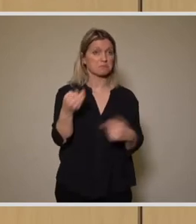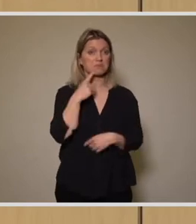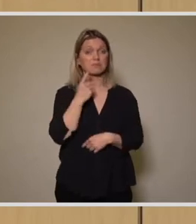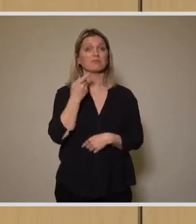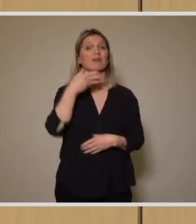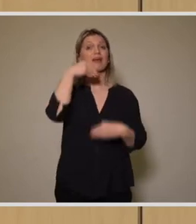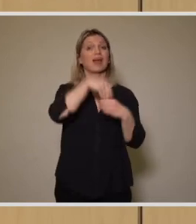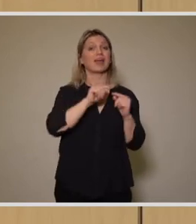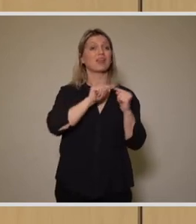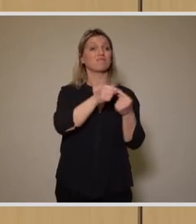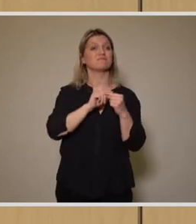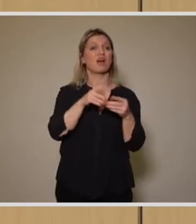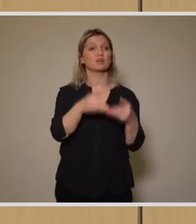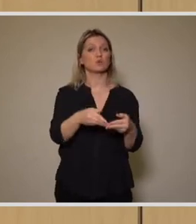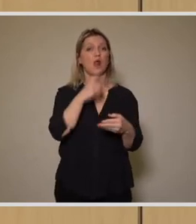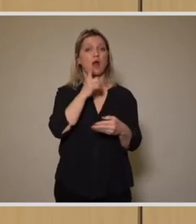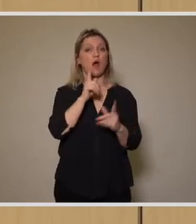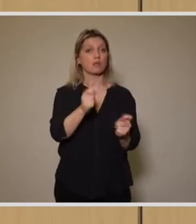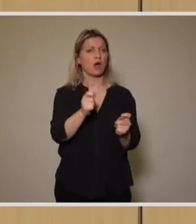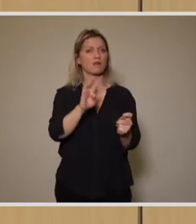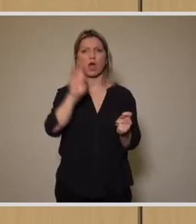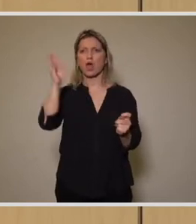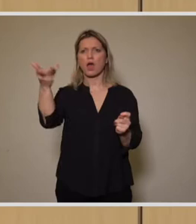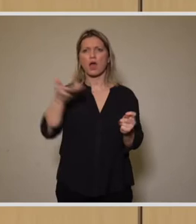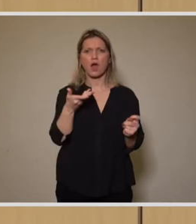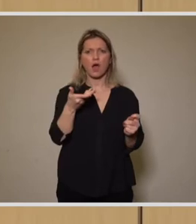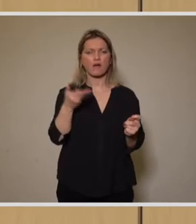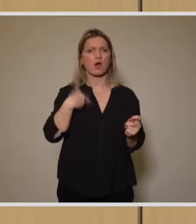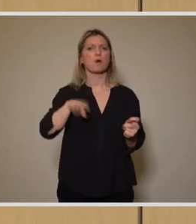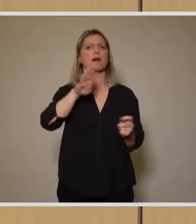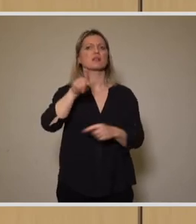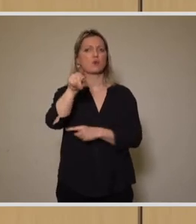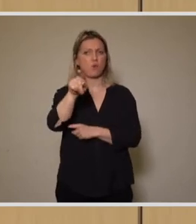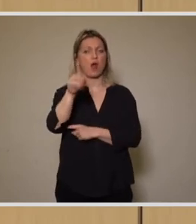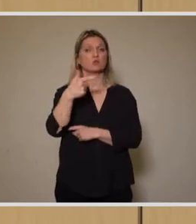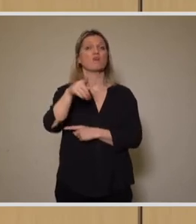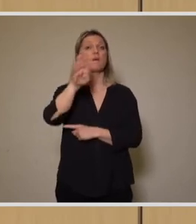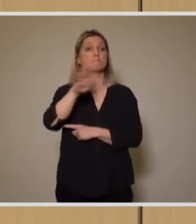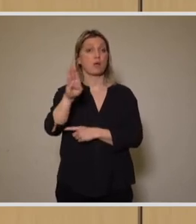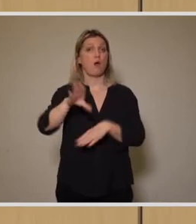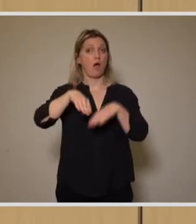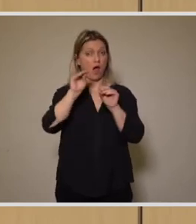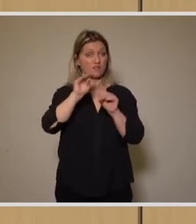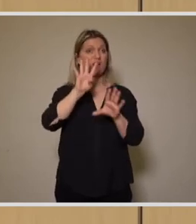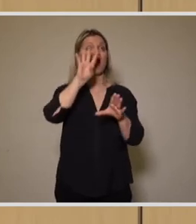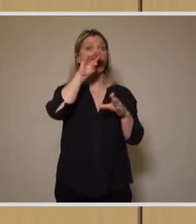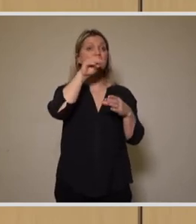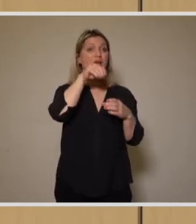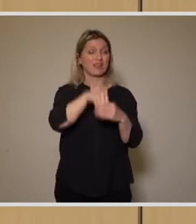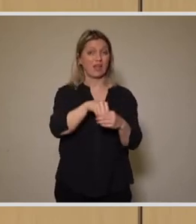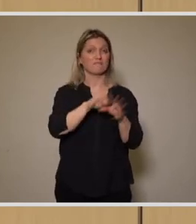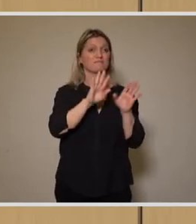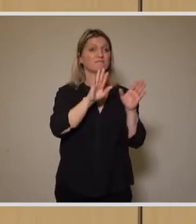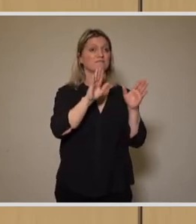interfraktionelle Antrag als solches wird von wem eingebracht? Von Frau Barkow. Dann würde also Frau Barkow zunächst den interfraktionellen